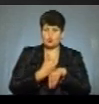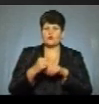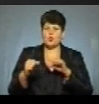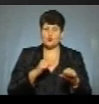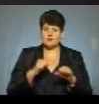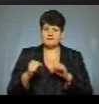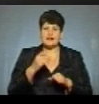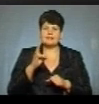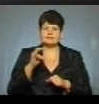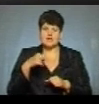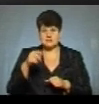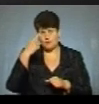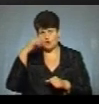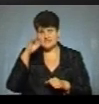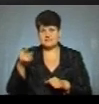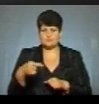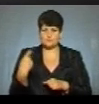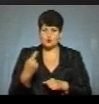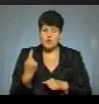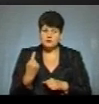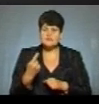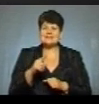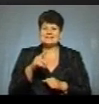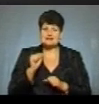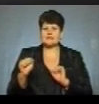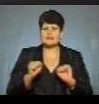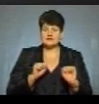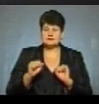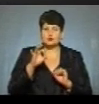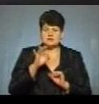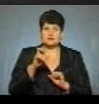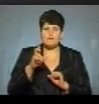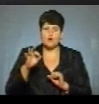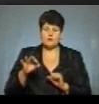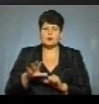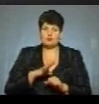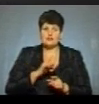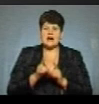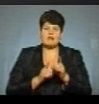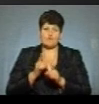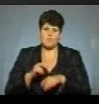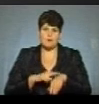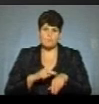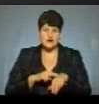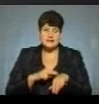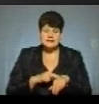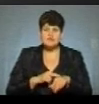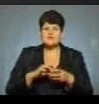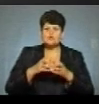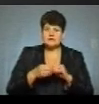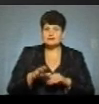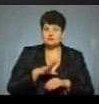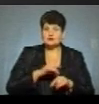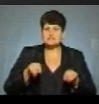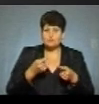управління Нацполіції в Тернопільській області. За керівництва Олександра Богомола відбулася реформа поліції, в результаті якої була